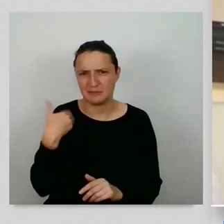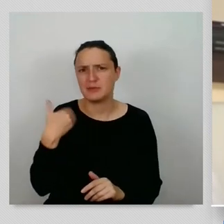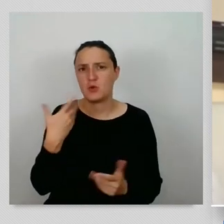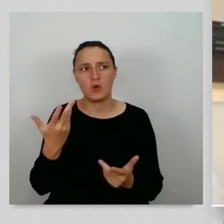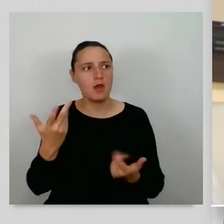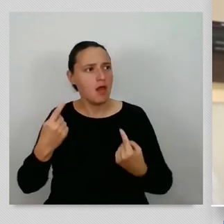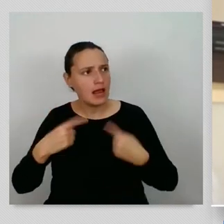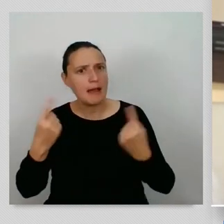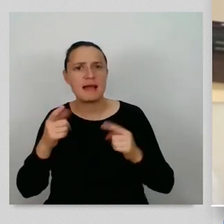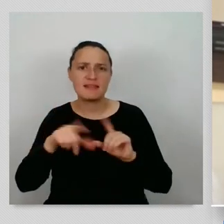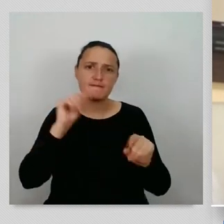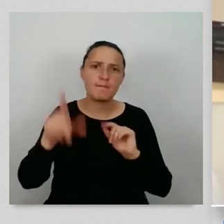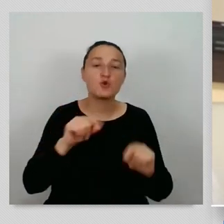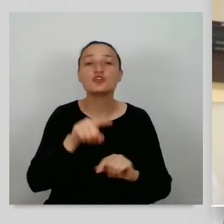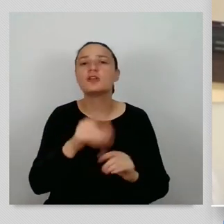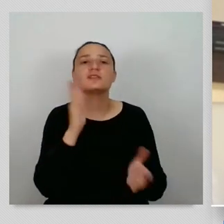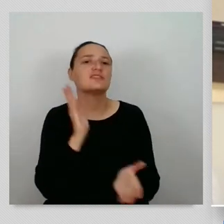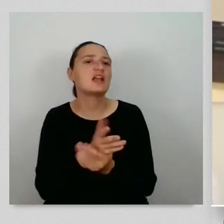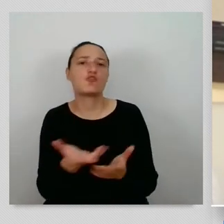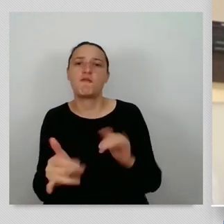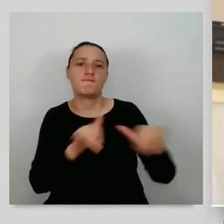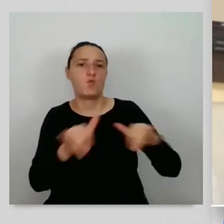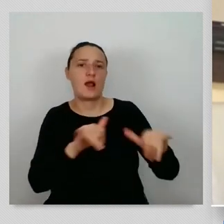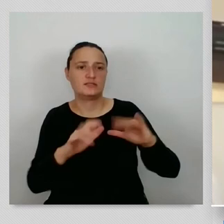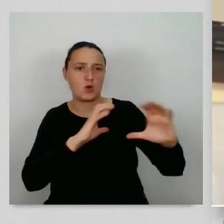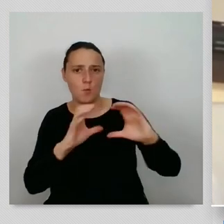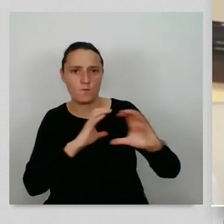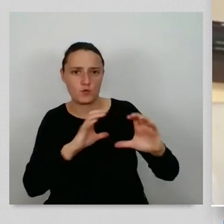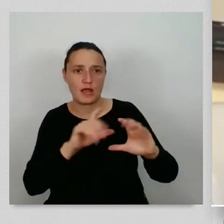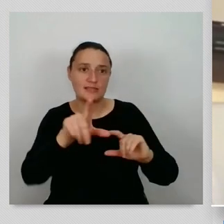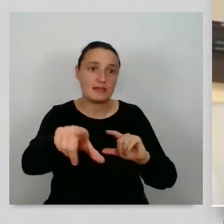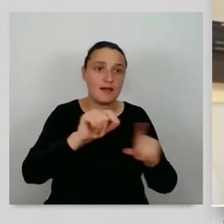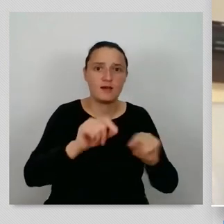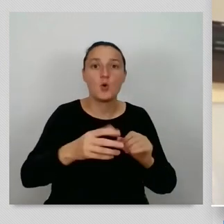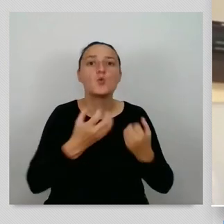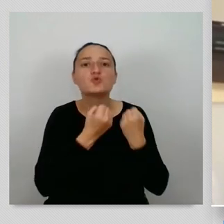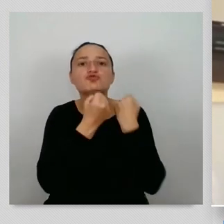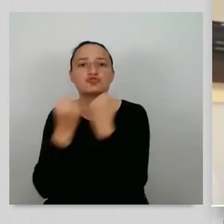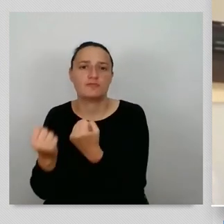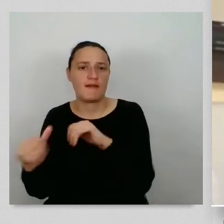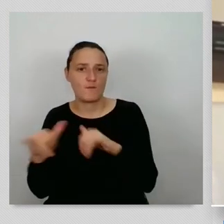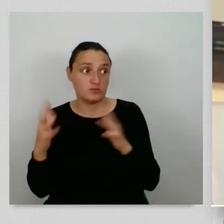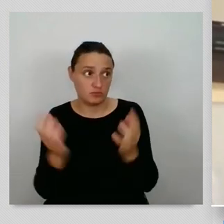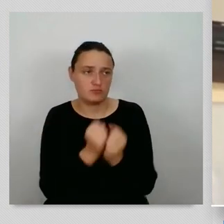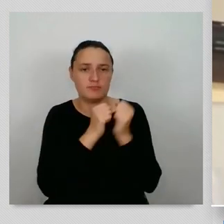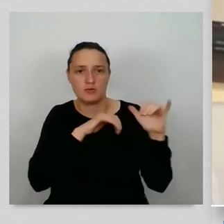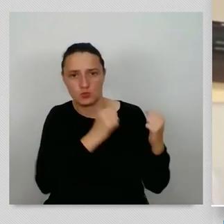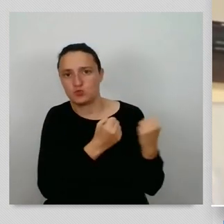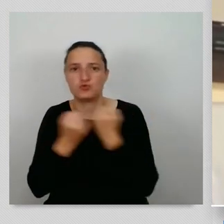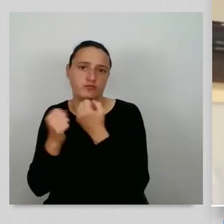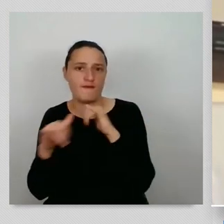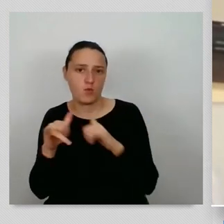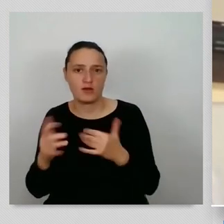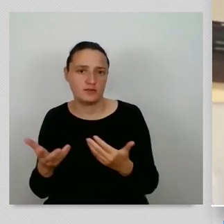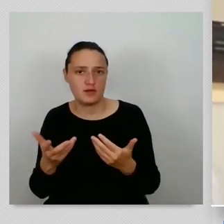kampanii wyborczych, narzędziem władzy do zdobywania i utrzymywania tej władzy w stosunku do